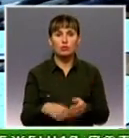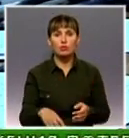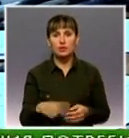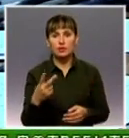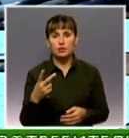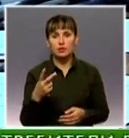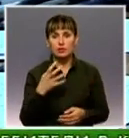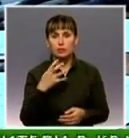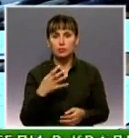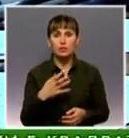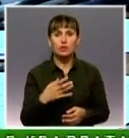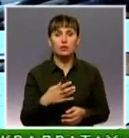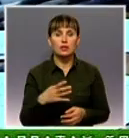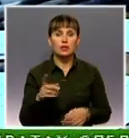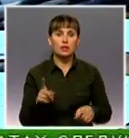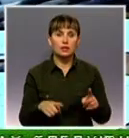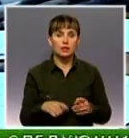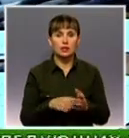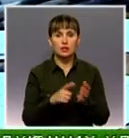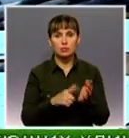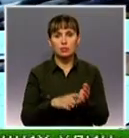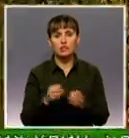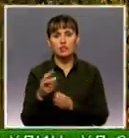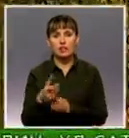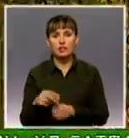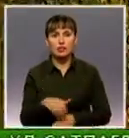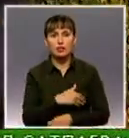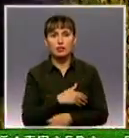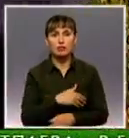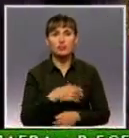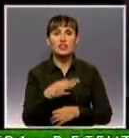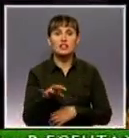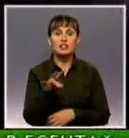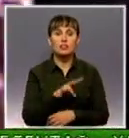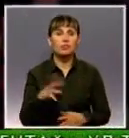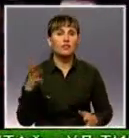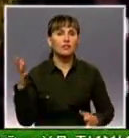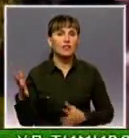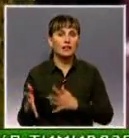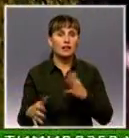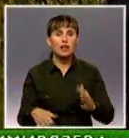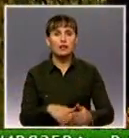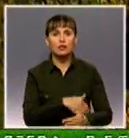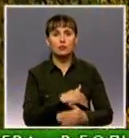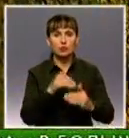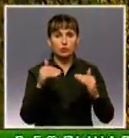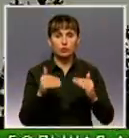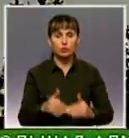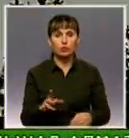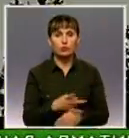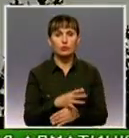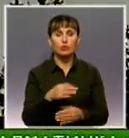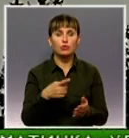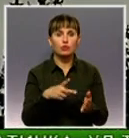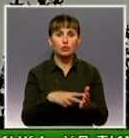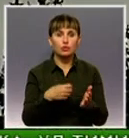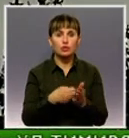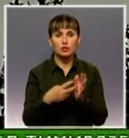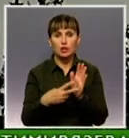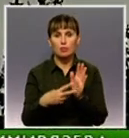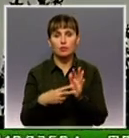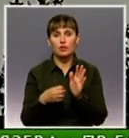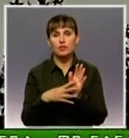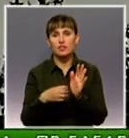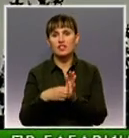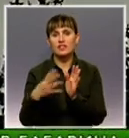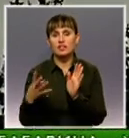тепла, местами 12-17 градусов тепла. В конце ноября ветрено, а температура опустится ночью от 2-7 до